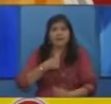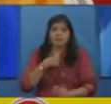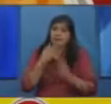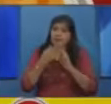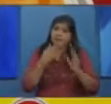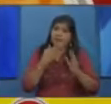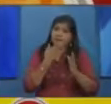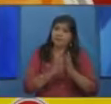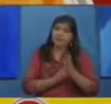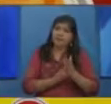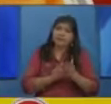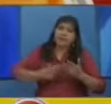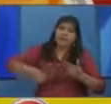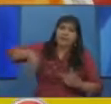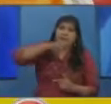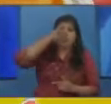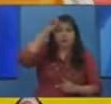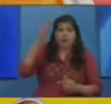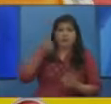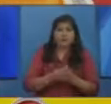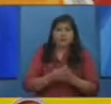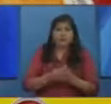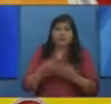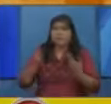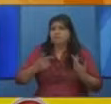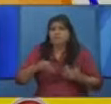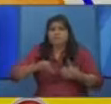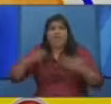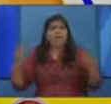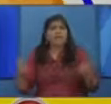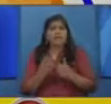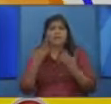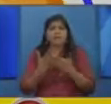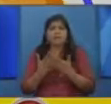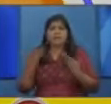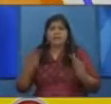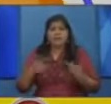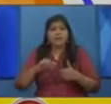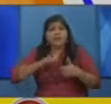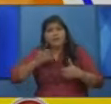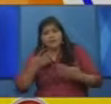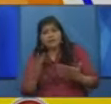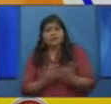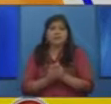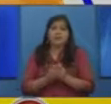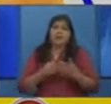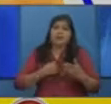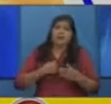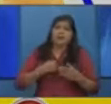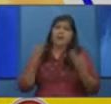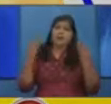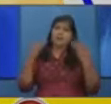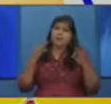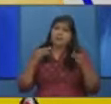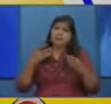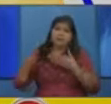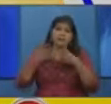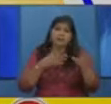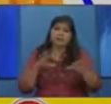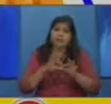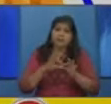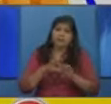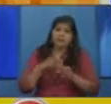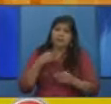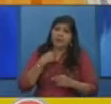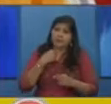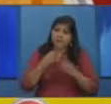में देशवासियों की असाधारण उपलब्धियां, हमारे देश, हमारी संस्कृति के अलग अलग आयामों पर